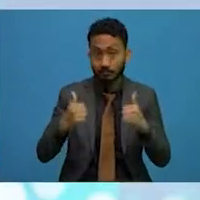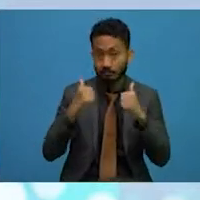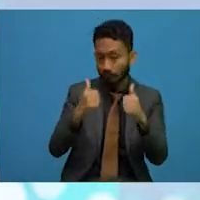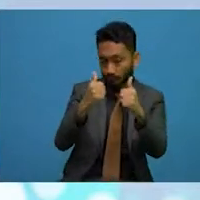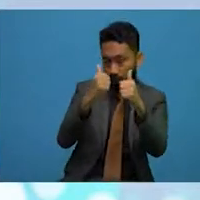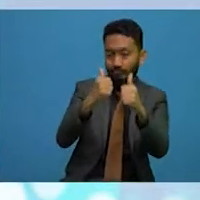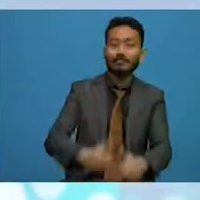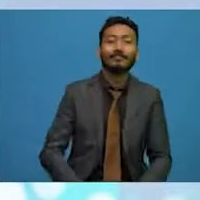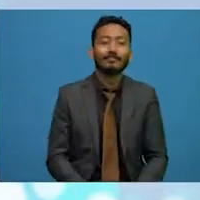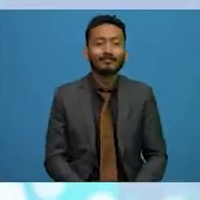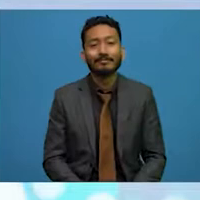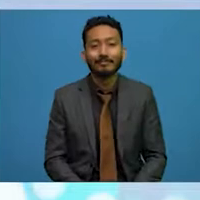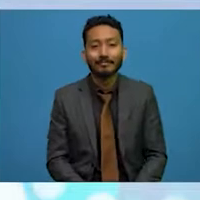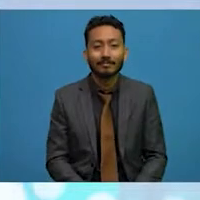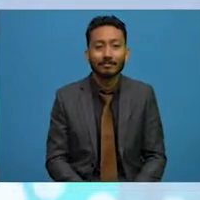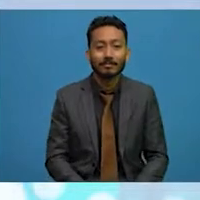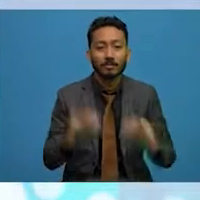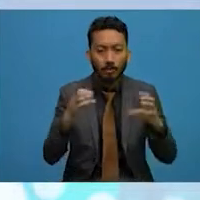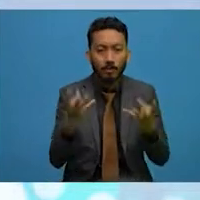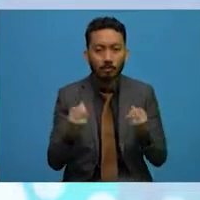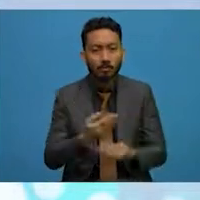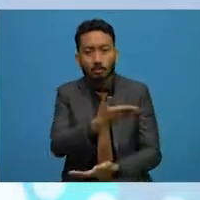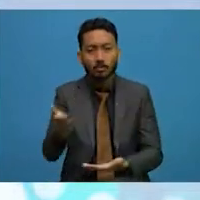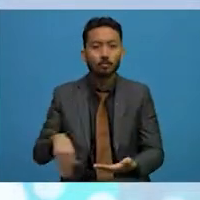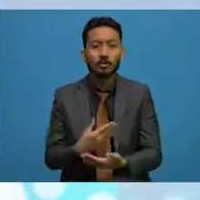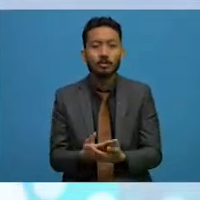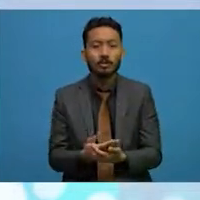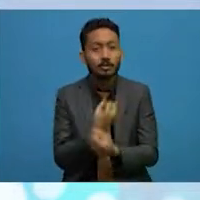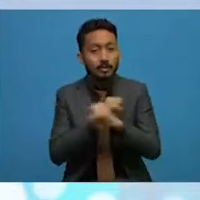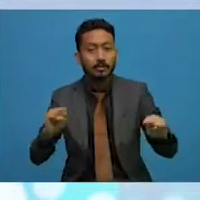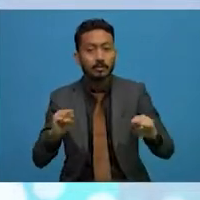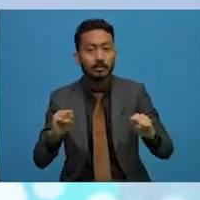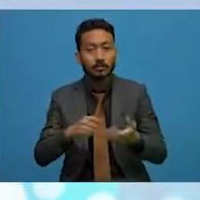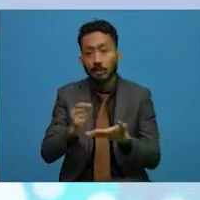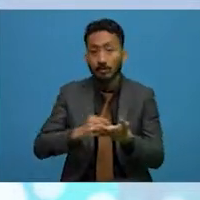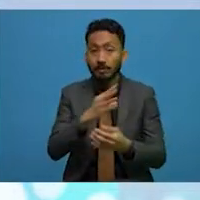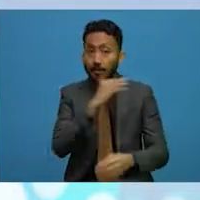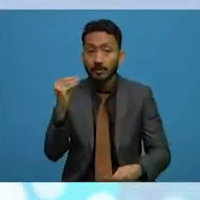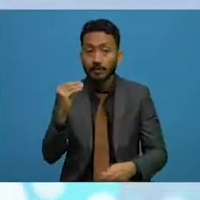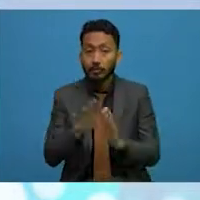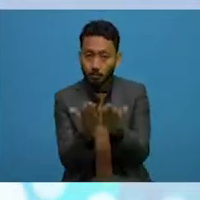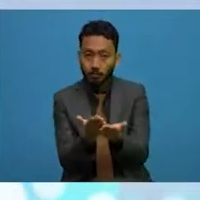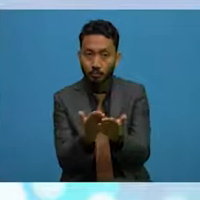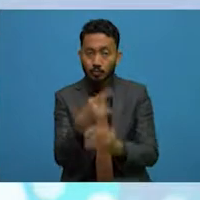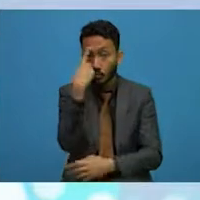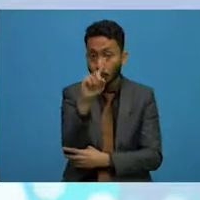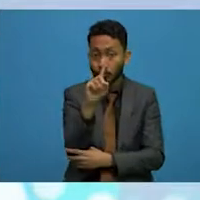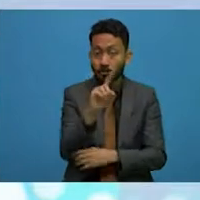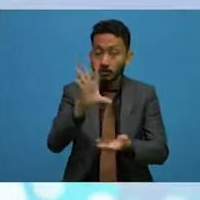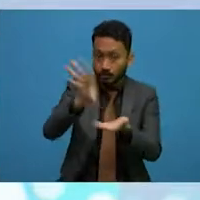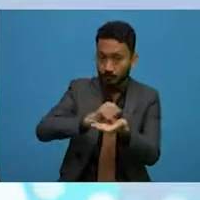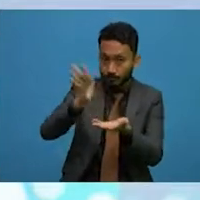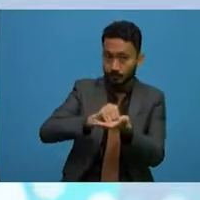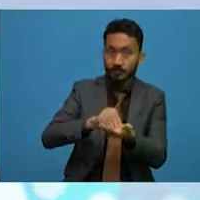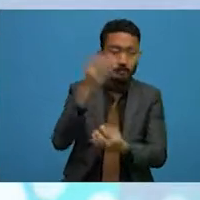Bagus. Pelajar-pelajar, cikgu syorkan agar pelajar sediakan pen dan buku nota untuk mencatat